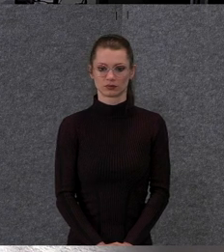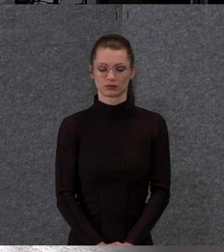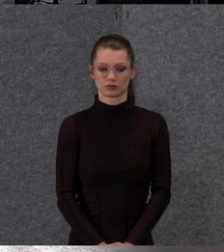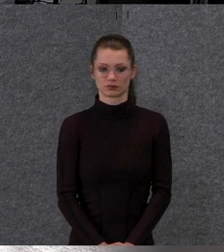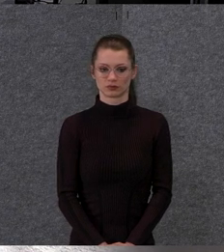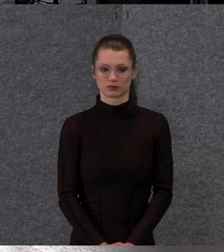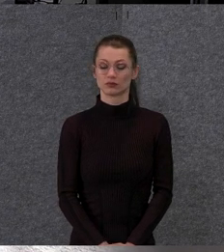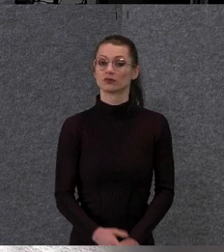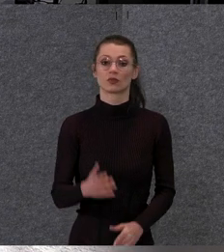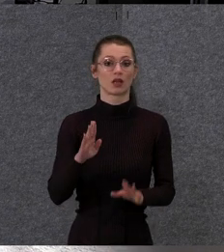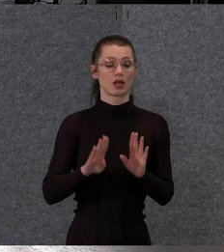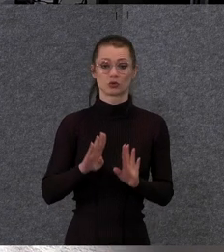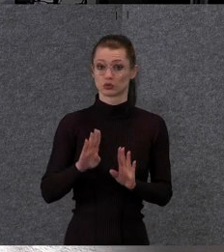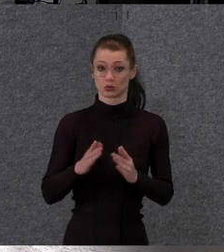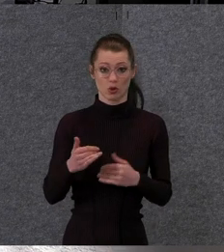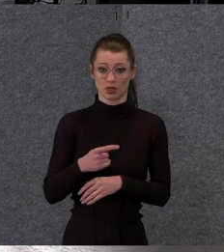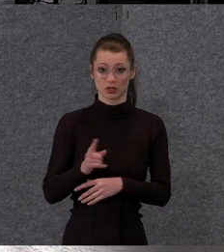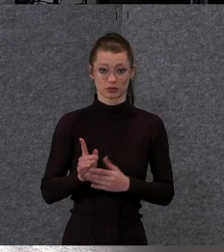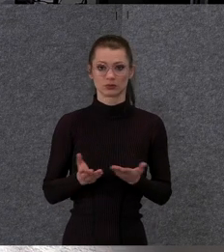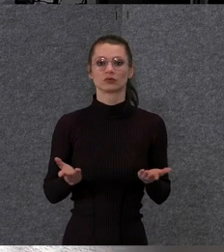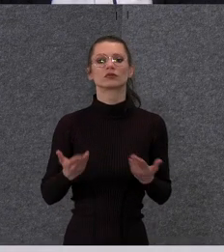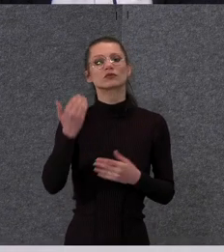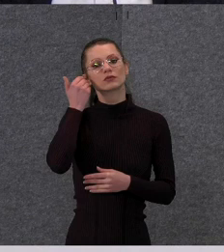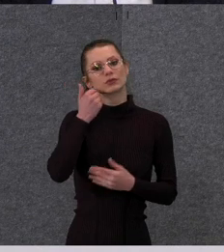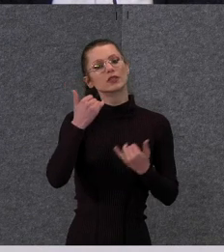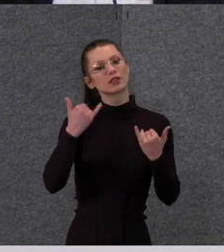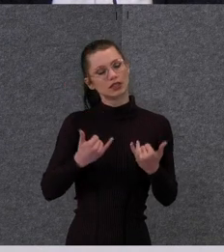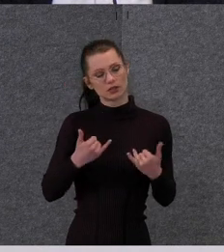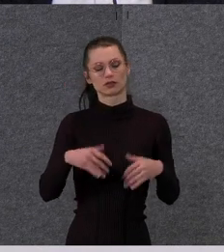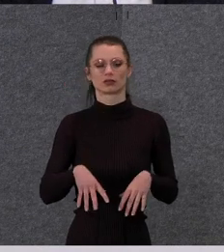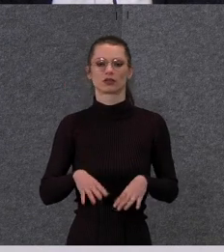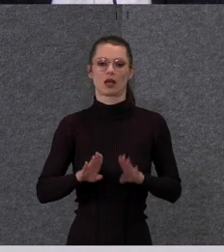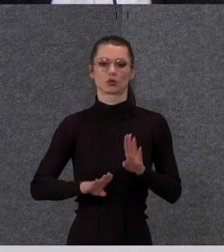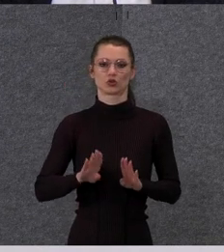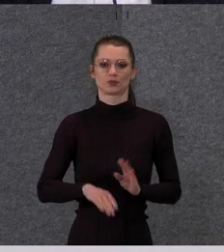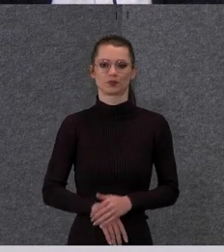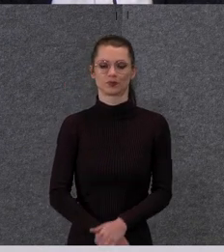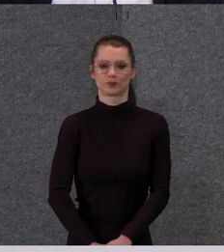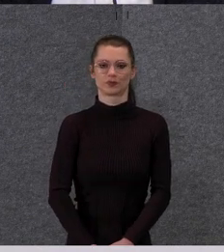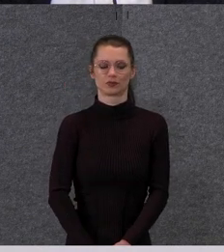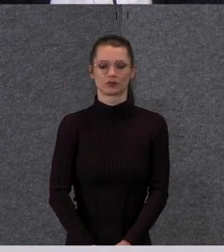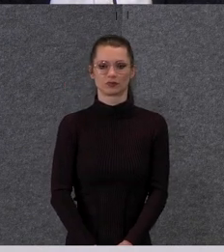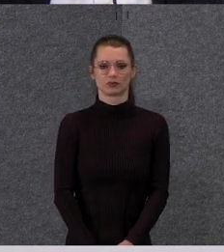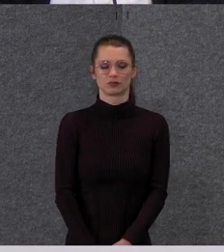Wer noch nicht abgestimmt hat, den bitten wir jetzt auch abzustimmen.